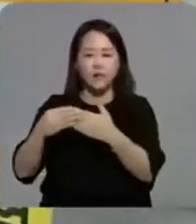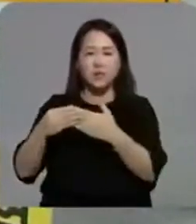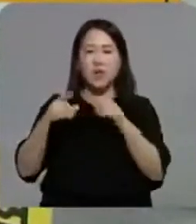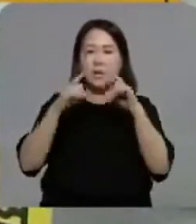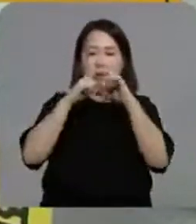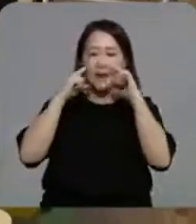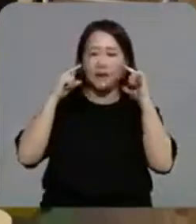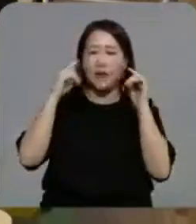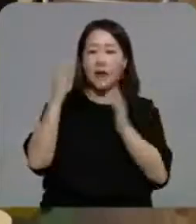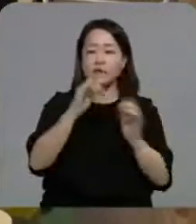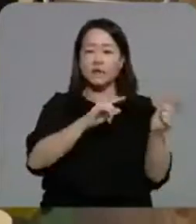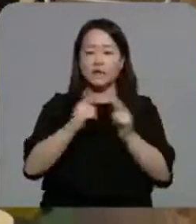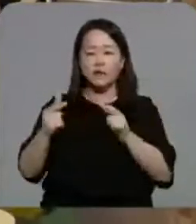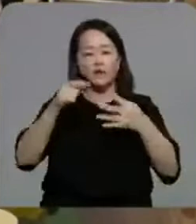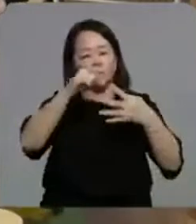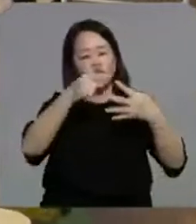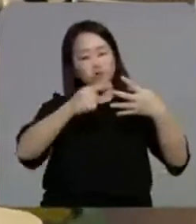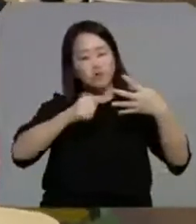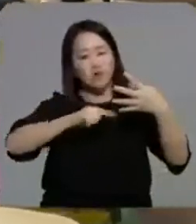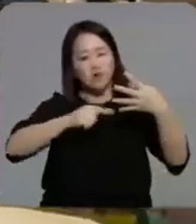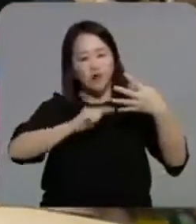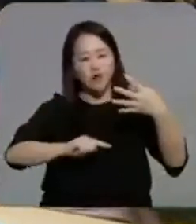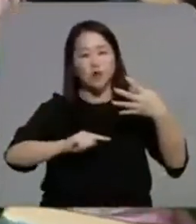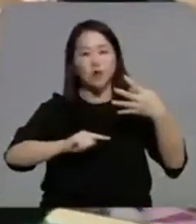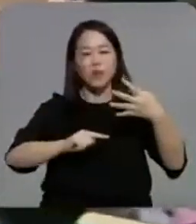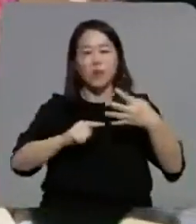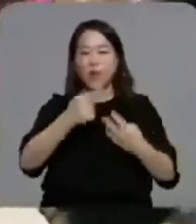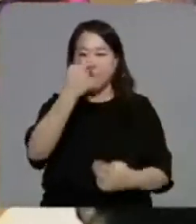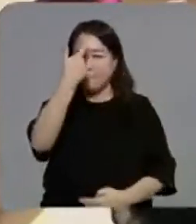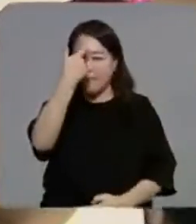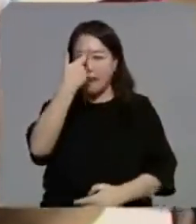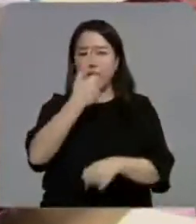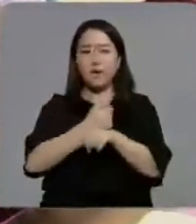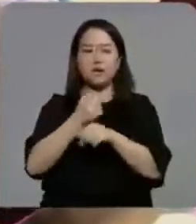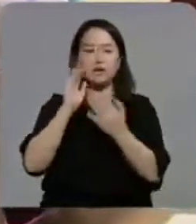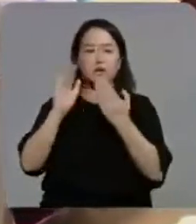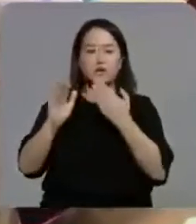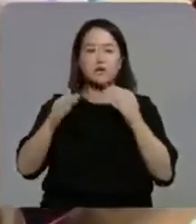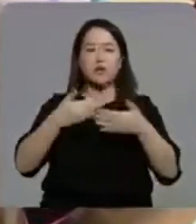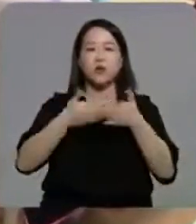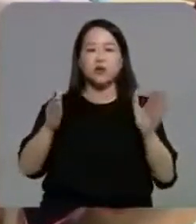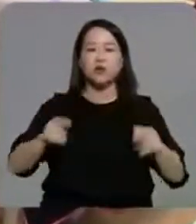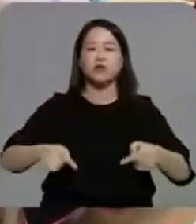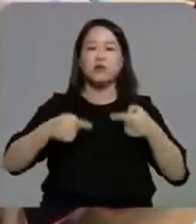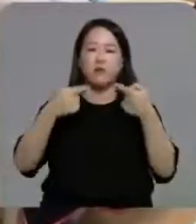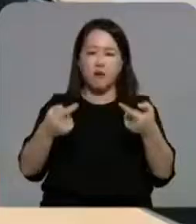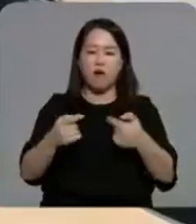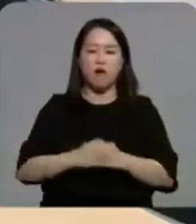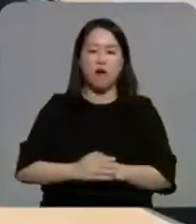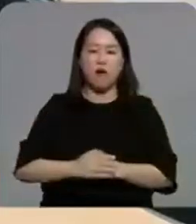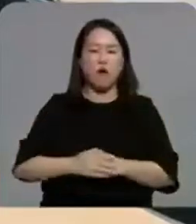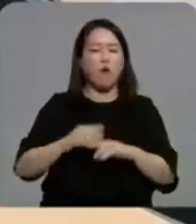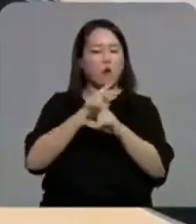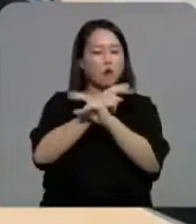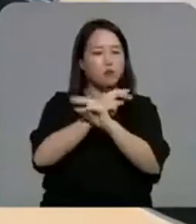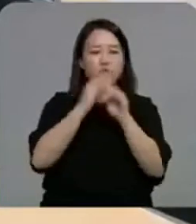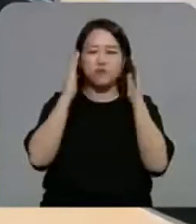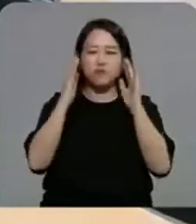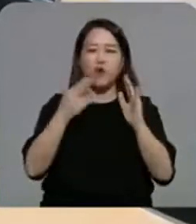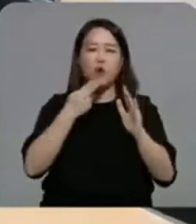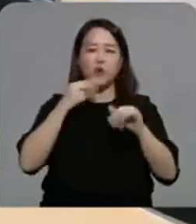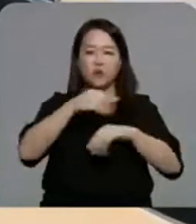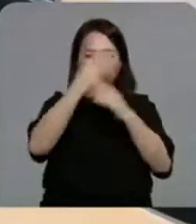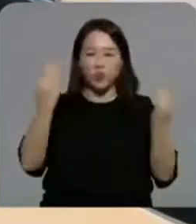한 뒤 교실로 들어갑니다. 개학 첫날 전북 지역 초중고 764곳에서 원격 수업 없이 모두 정상 등교